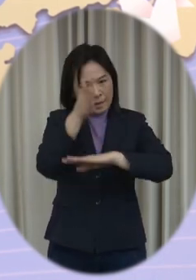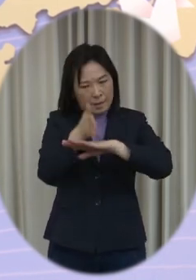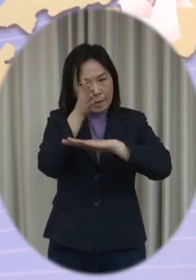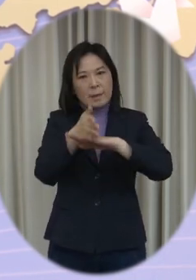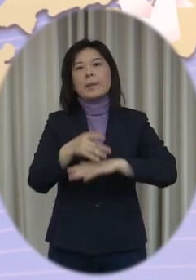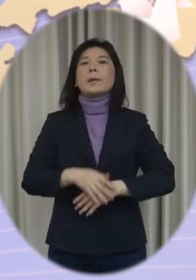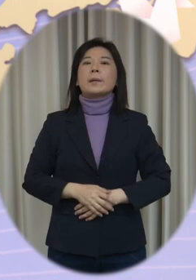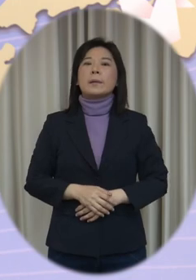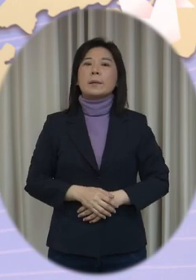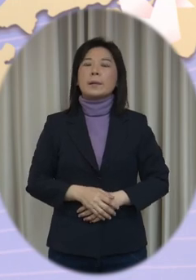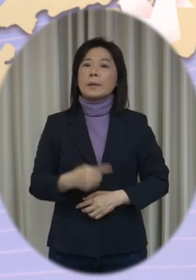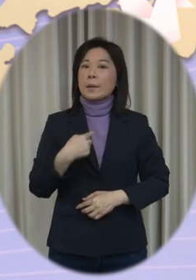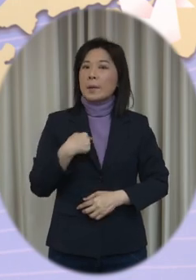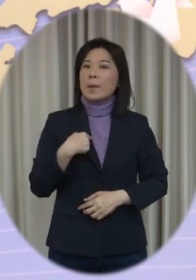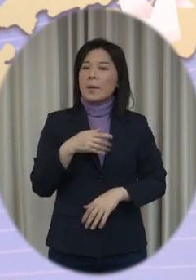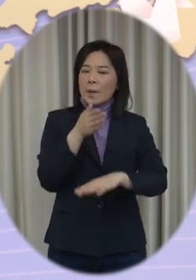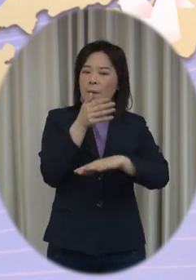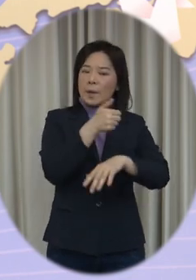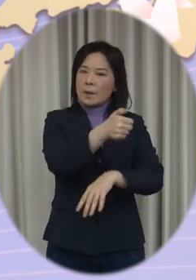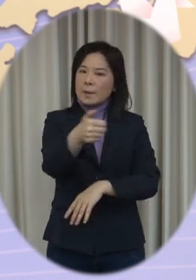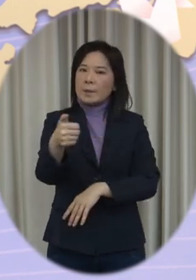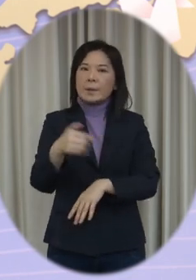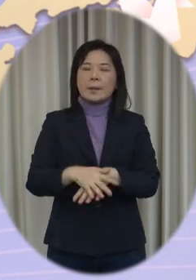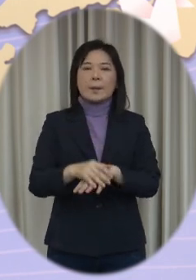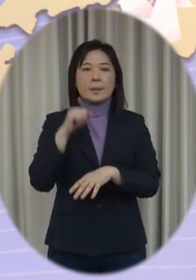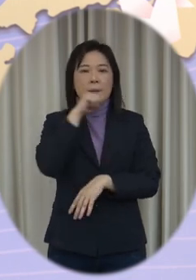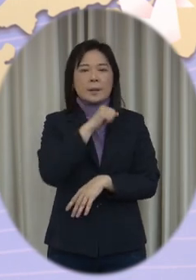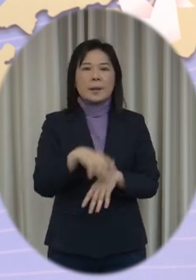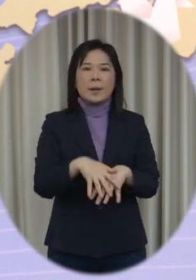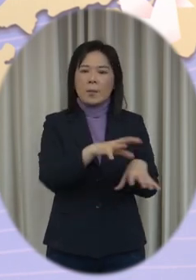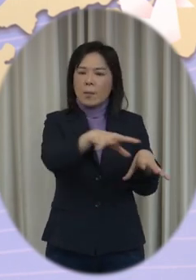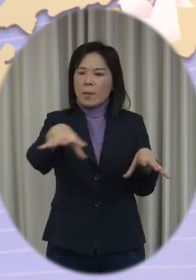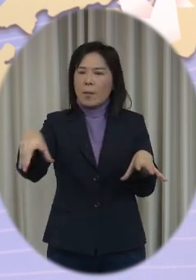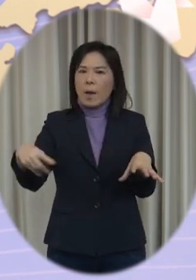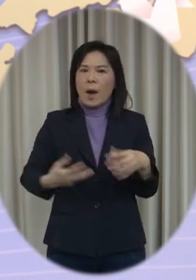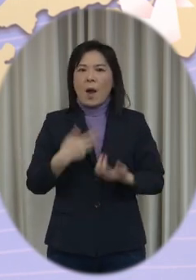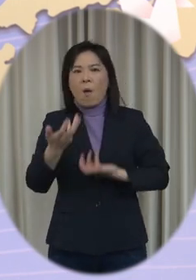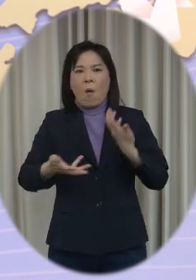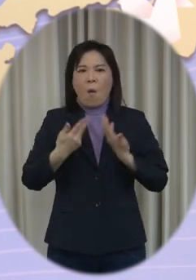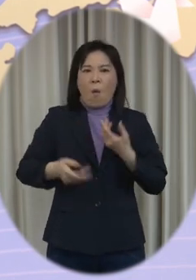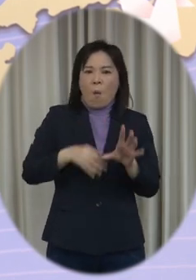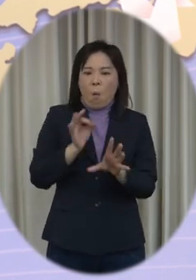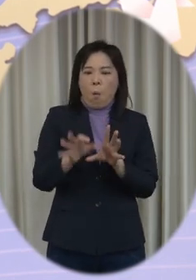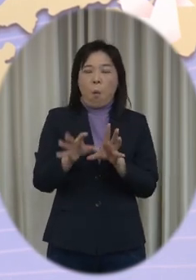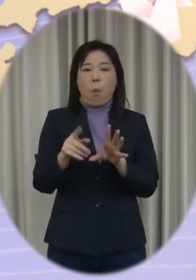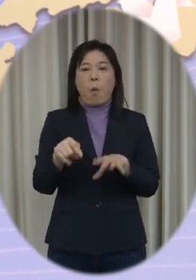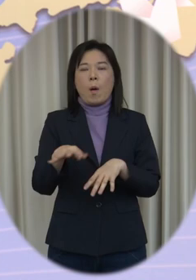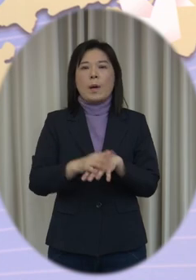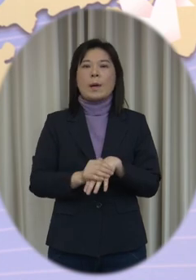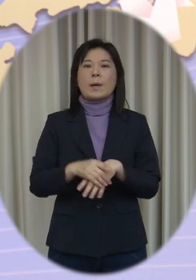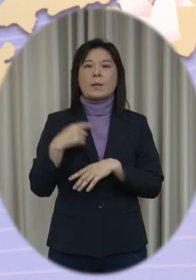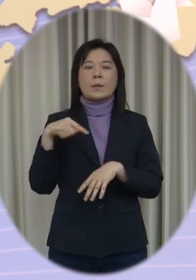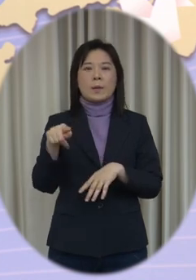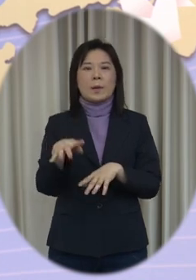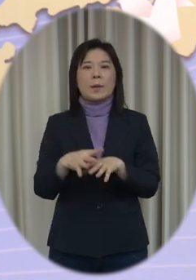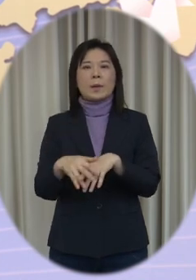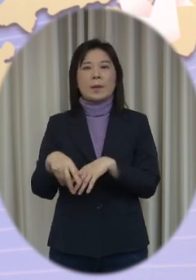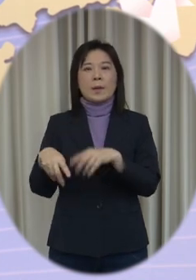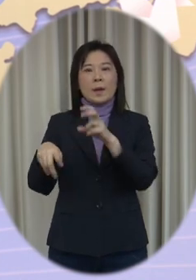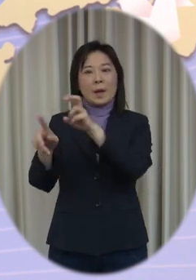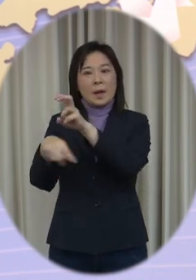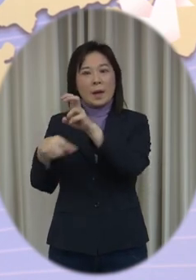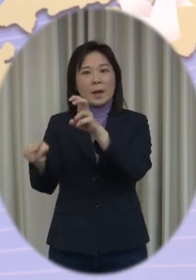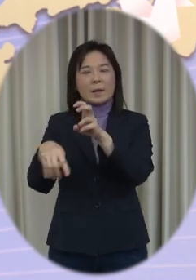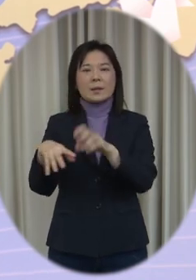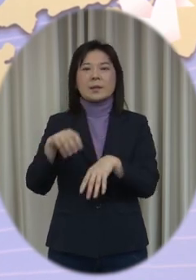在感谢台湾各界人士踊跃乐捐的时候，又收到20位台湾小学生